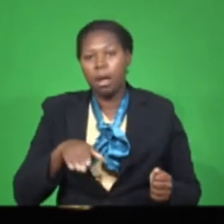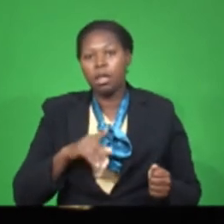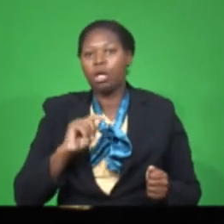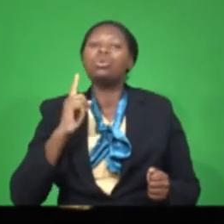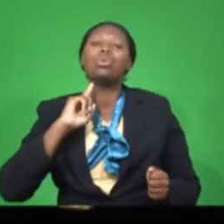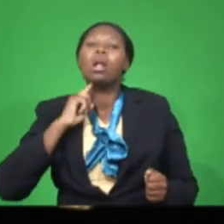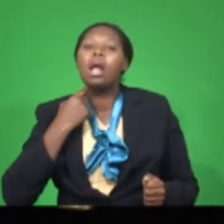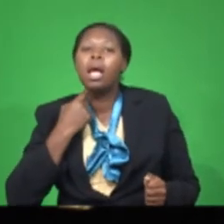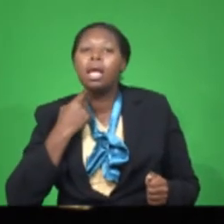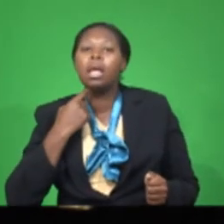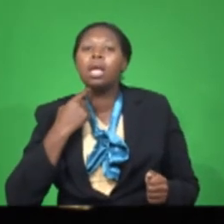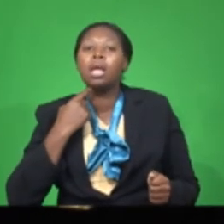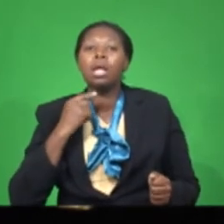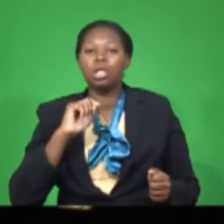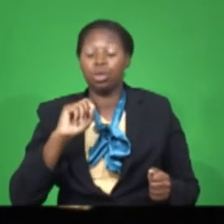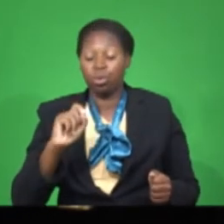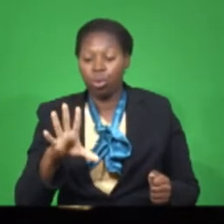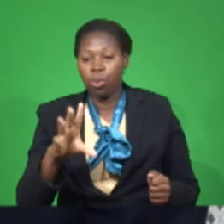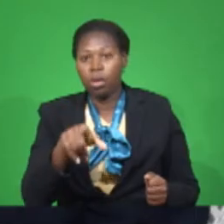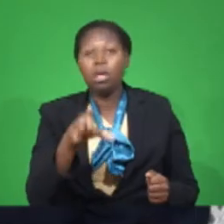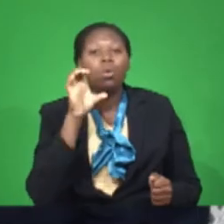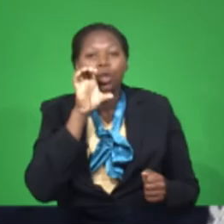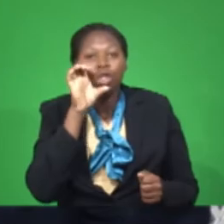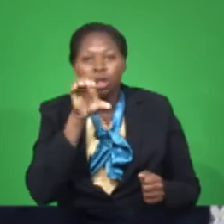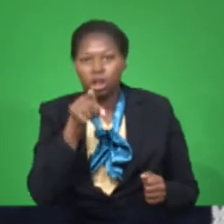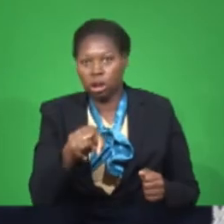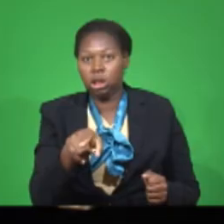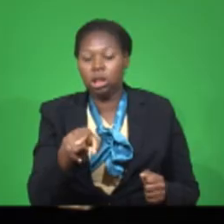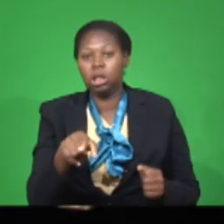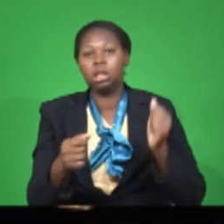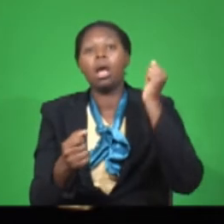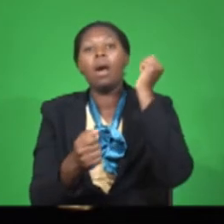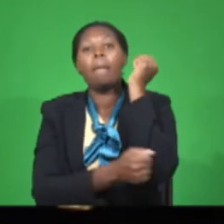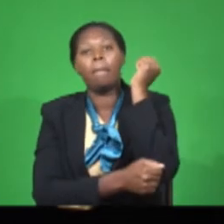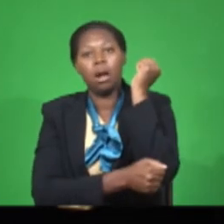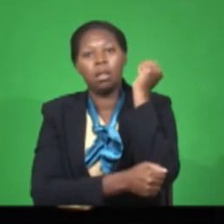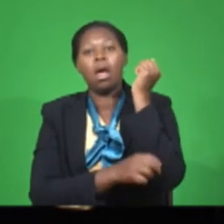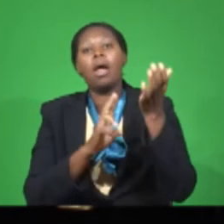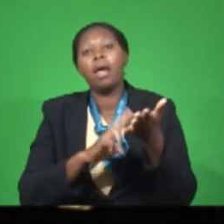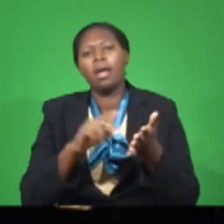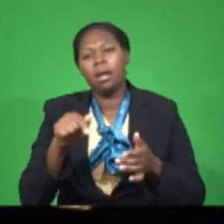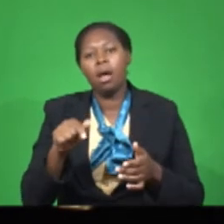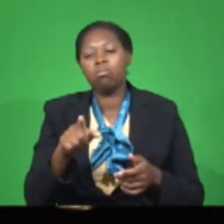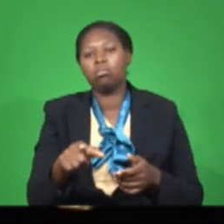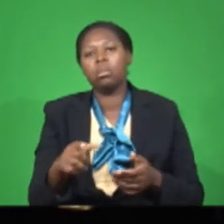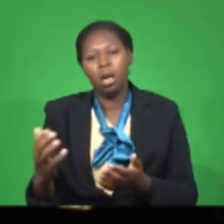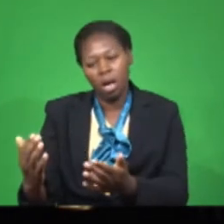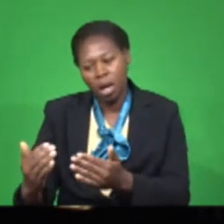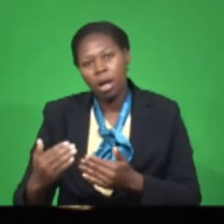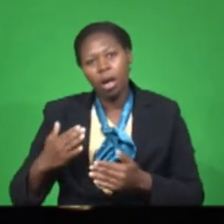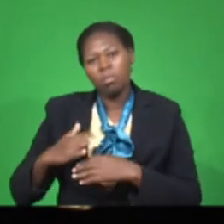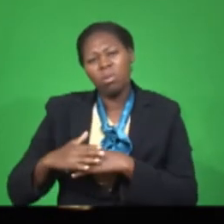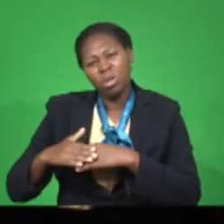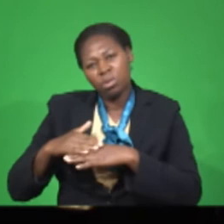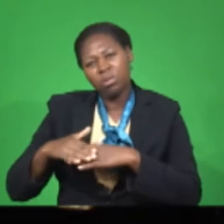ndiwani obva ati ndini Isau dangwe rei. Achiyeva sebera kuno. Vobata muviri wake vanga vasisaoni.